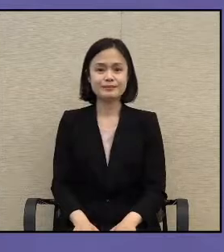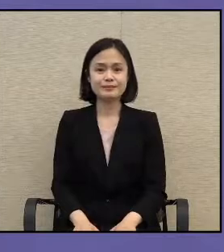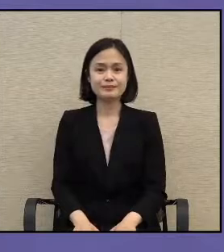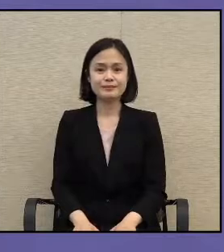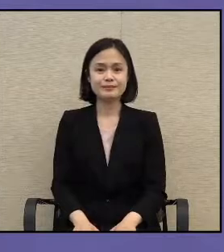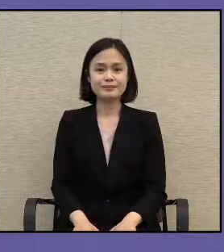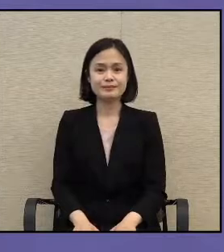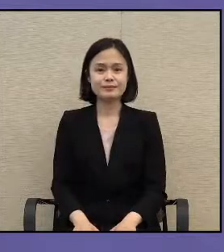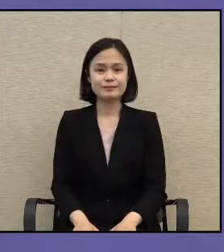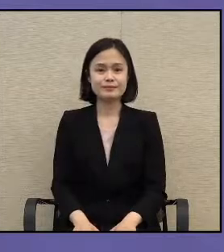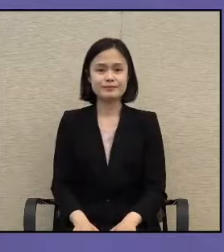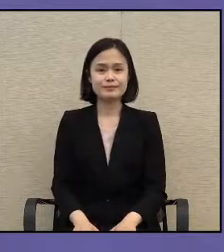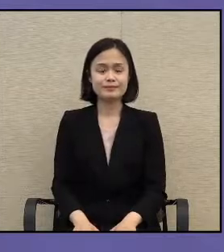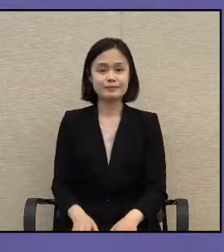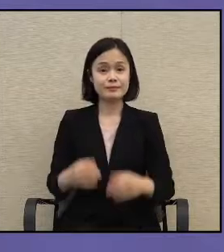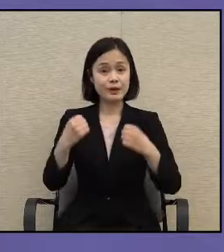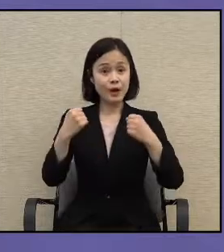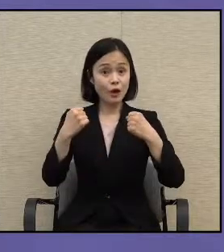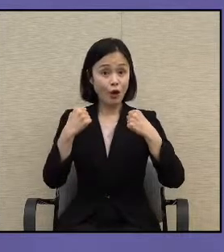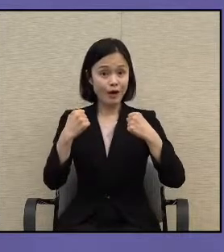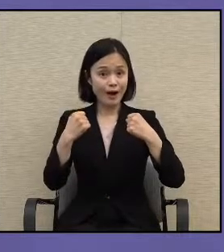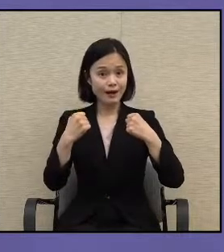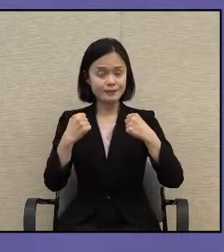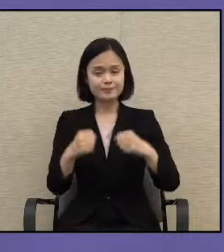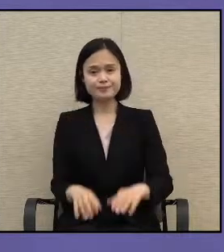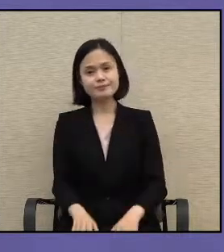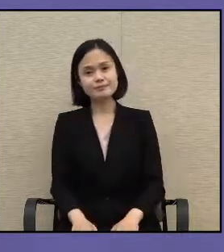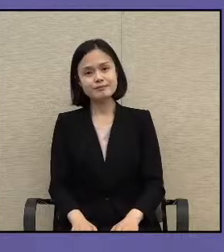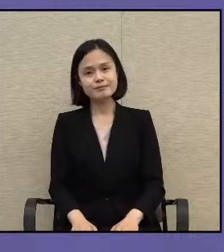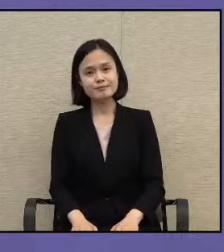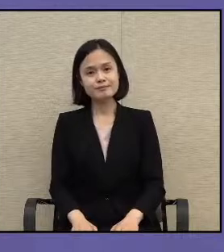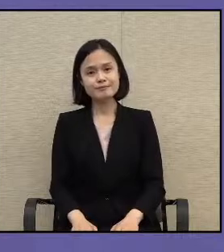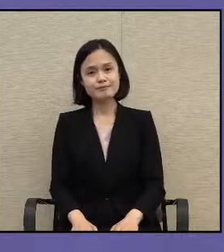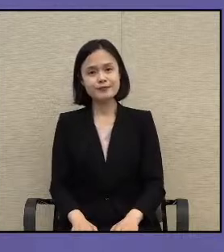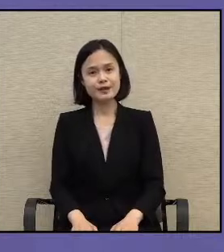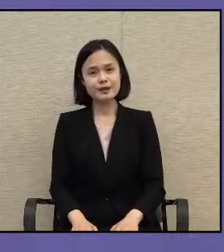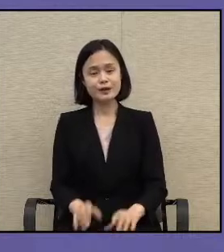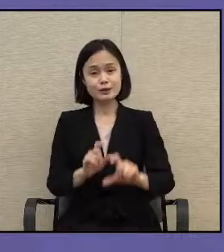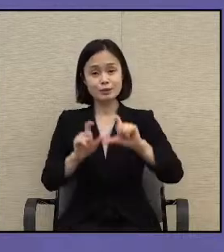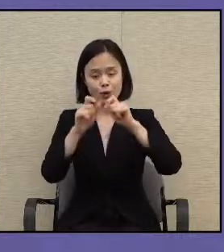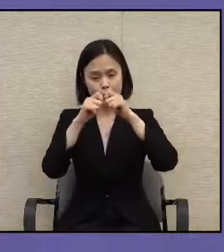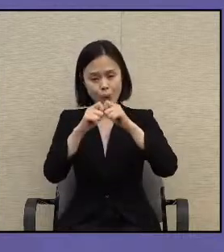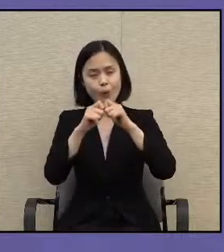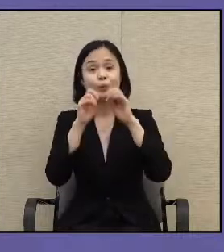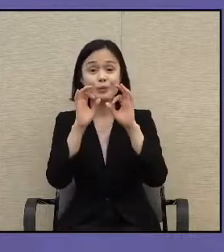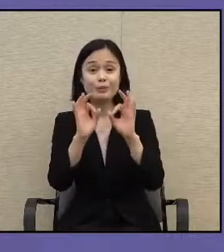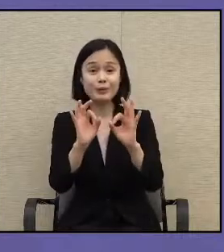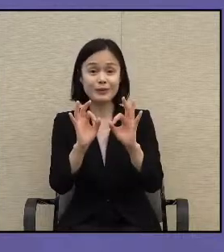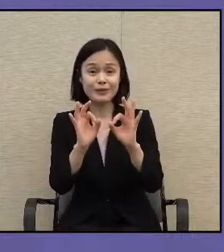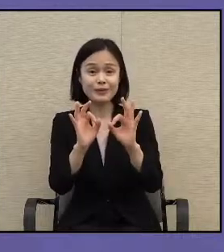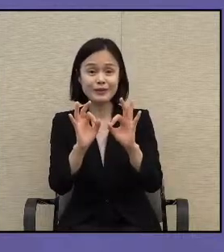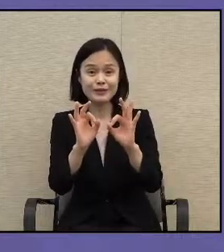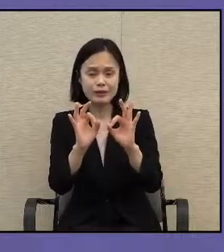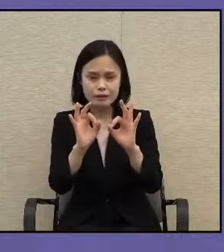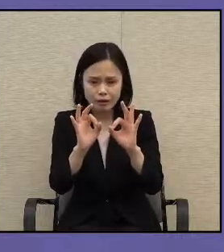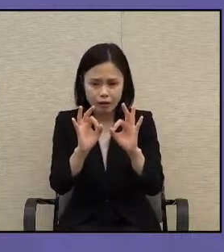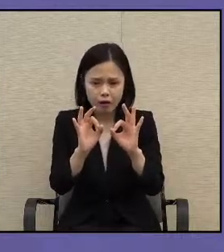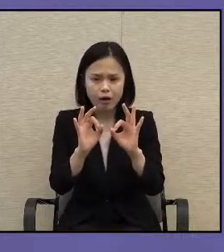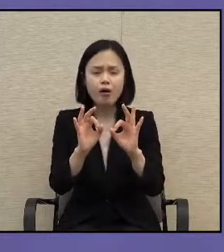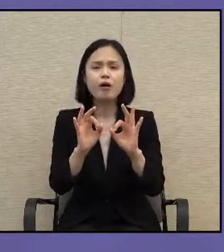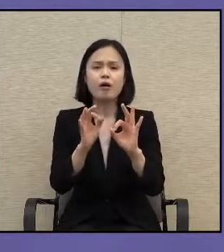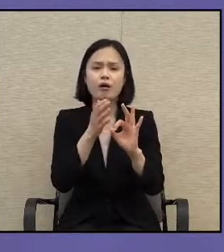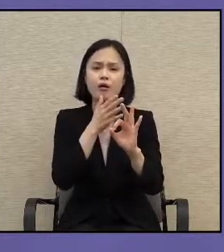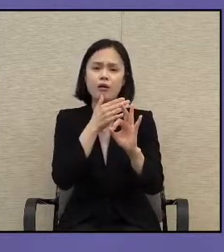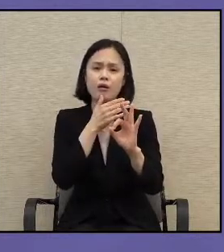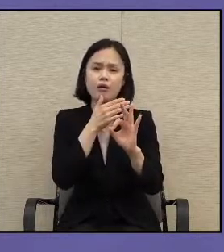건강이 좀 더 복잡한 건강들, 좀 더 페이탈리티가 높은 건강들에 대해서는 더욱더 건강 불평등이 크더라. 여기